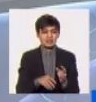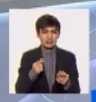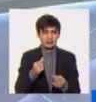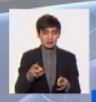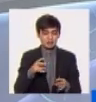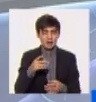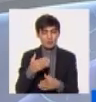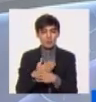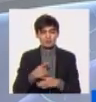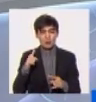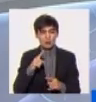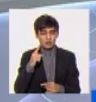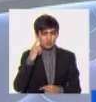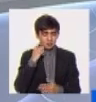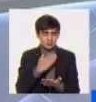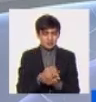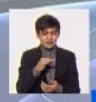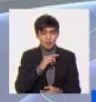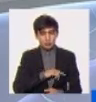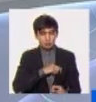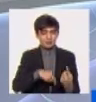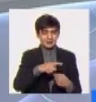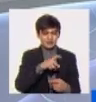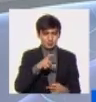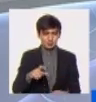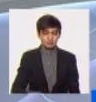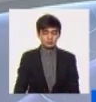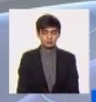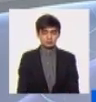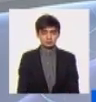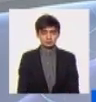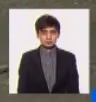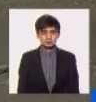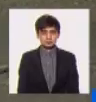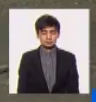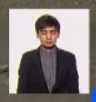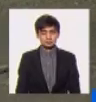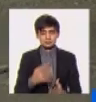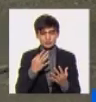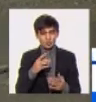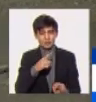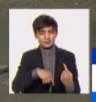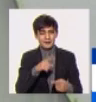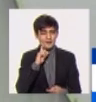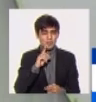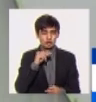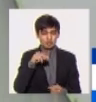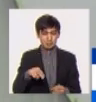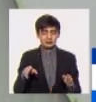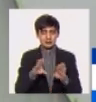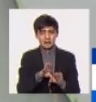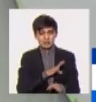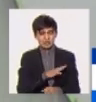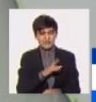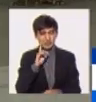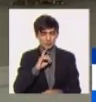какую помощь смогут рассчитывать работники и бизнесмены, расскажет Ардак Камал. Сколько предприятий на время ЧП временно